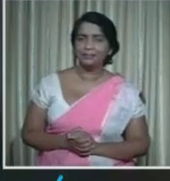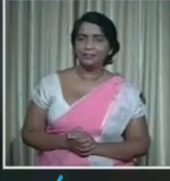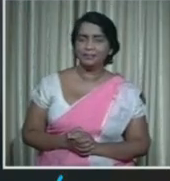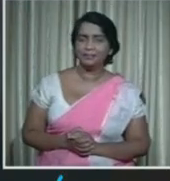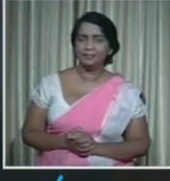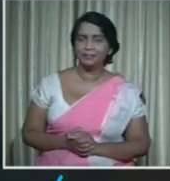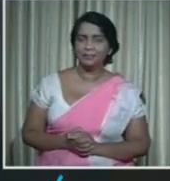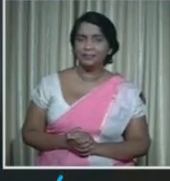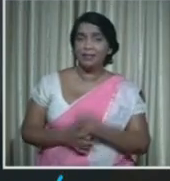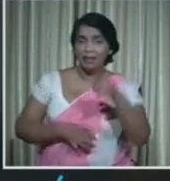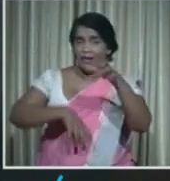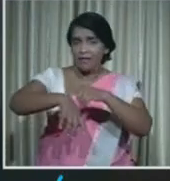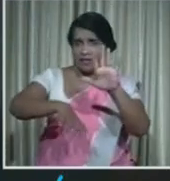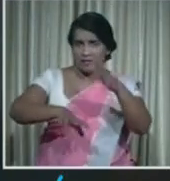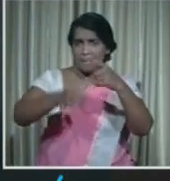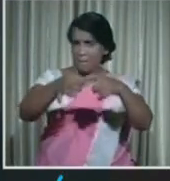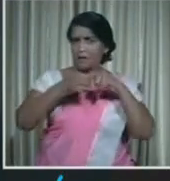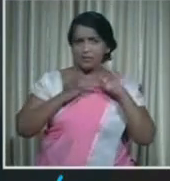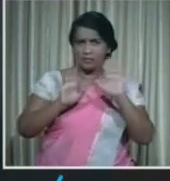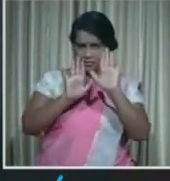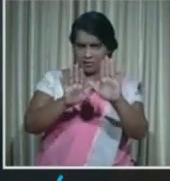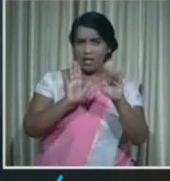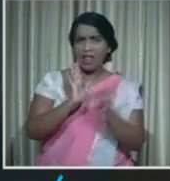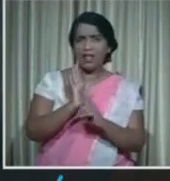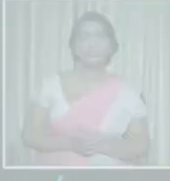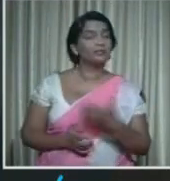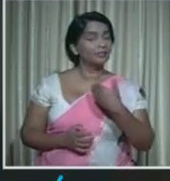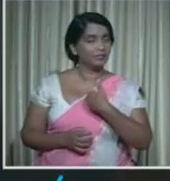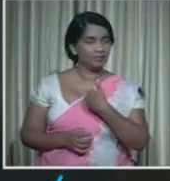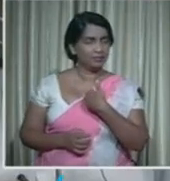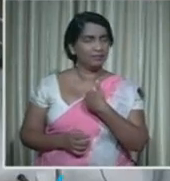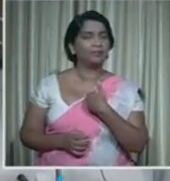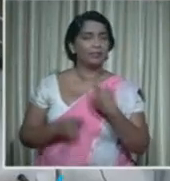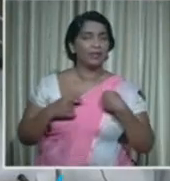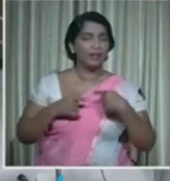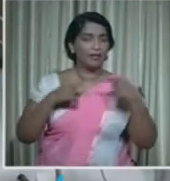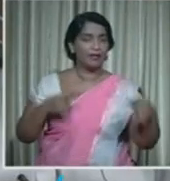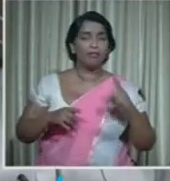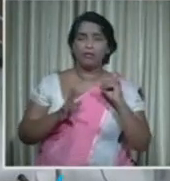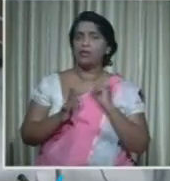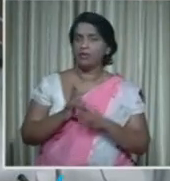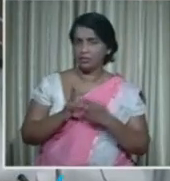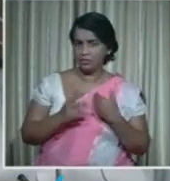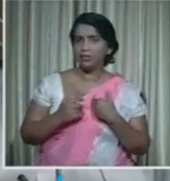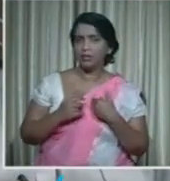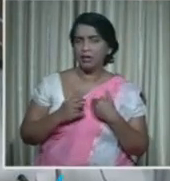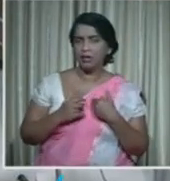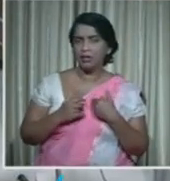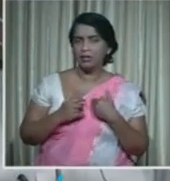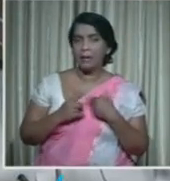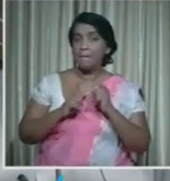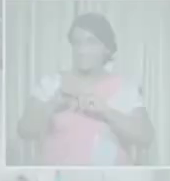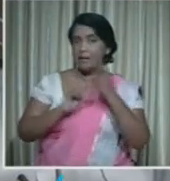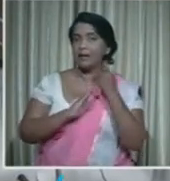ඔබතුමාගේ අවතාව නෙවෙයි මේ ප්‍රශ්නයක් අහන්න. ඔබතුමා එහිඳ කිරියල්ල එමැතුමා. මම විපක්ෂයේ සංවිධායක ගරු නියෝජ්‍ය කතාටක තිබුණේ පාර්ලිමේන්තු